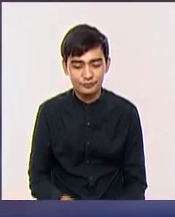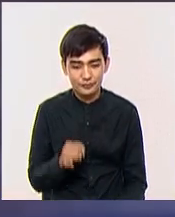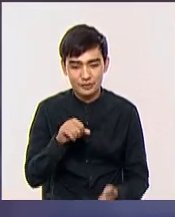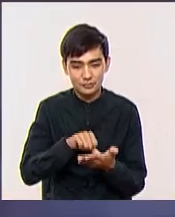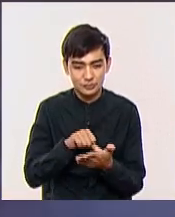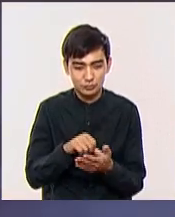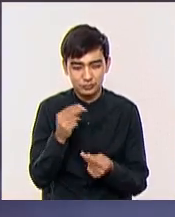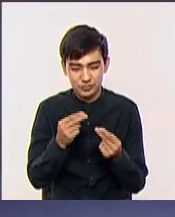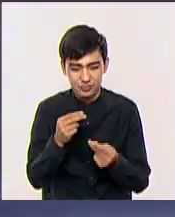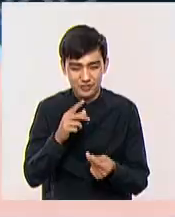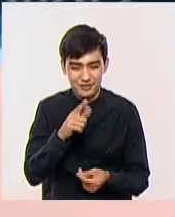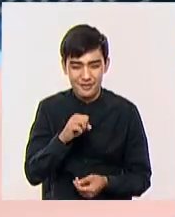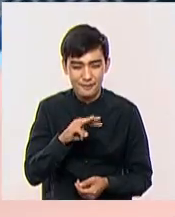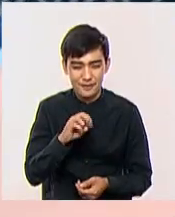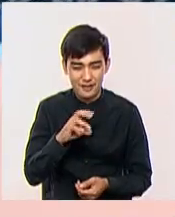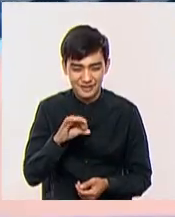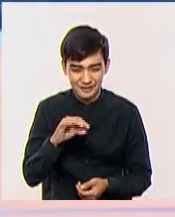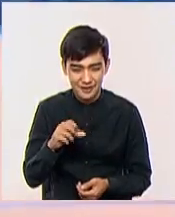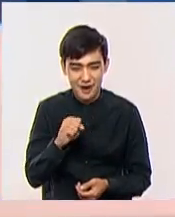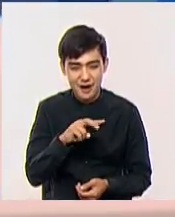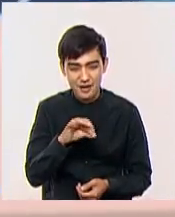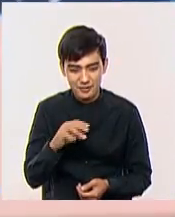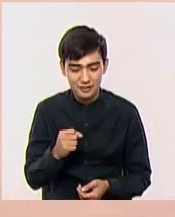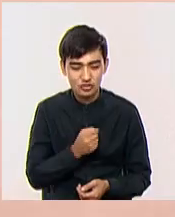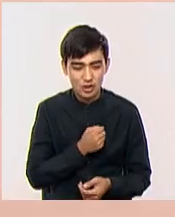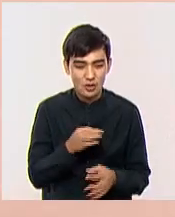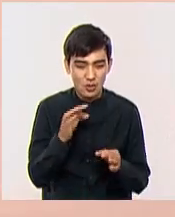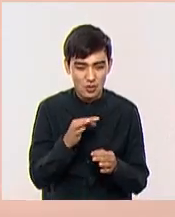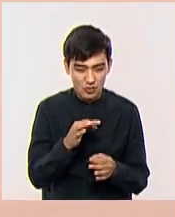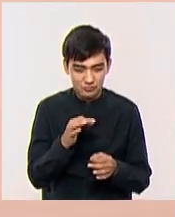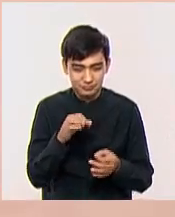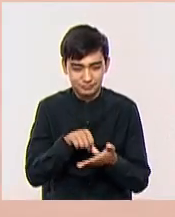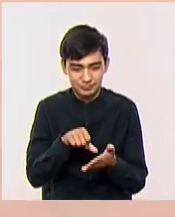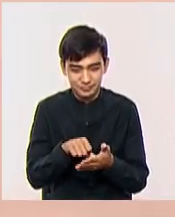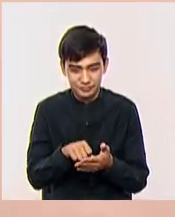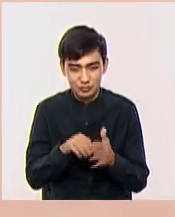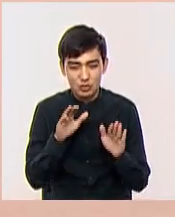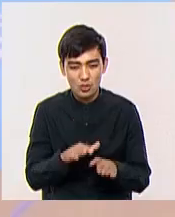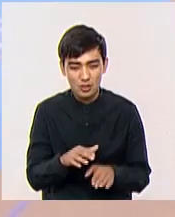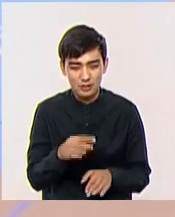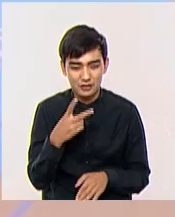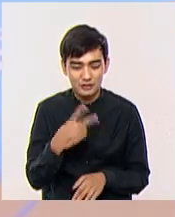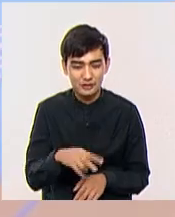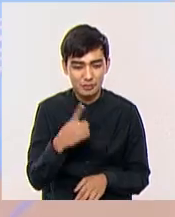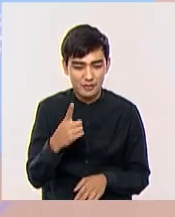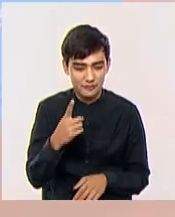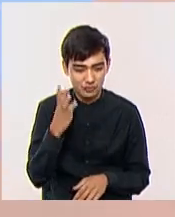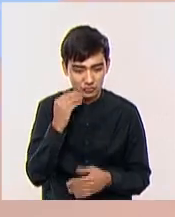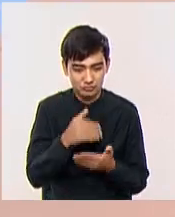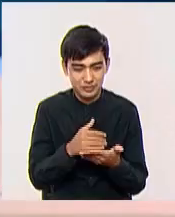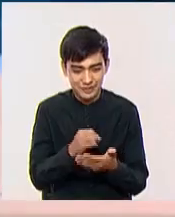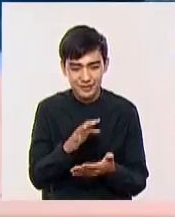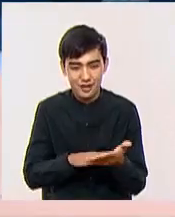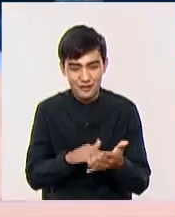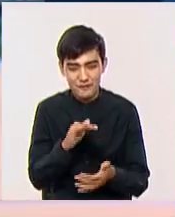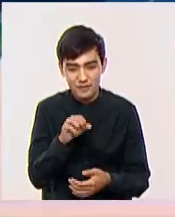Представительница художественной гимнастики Алина Абилханова, к сожалению, по итогу квалификации смогла стать только 21-й и тоже не прошла